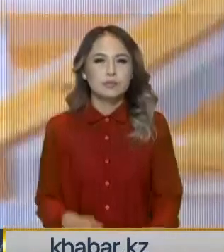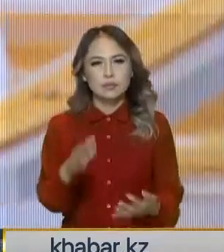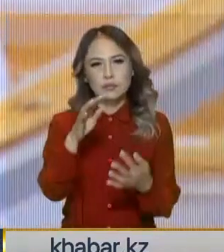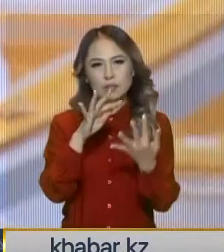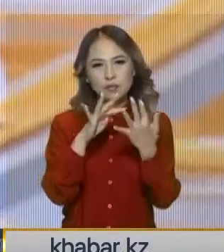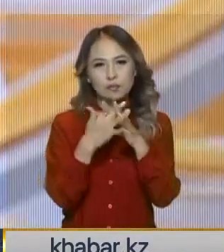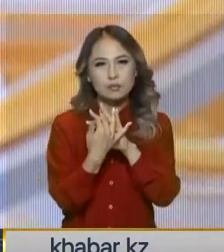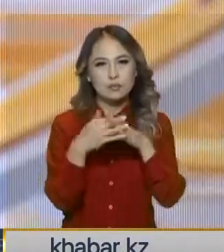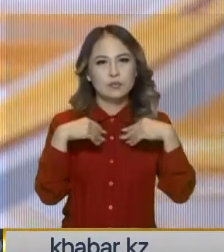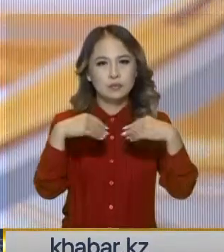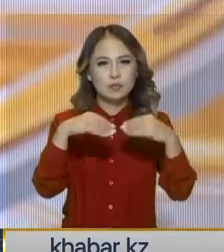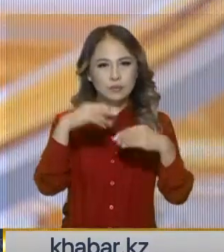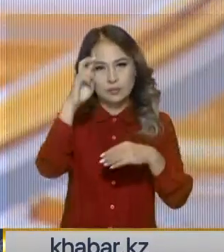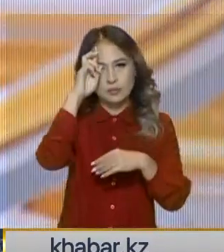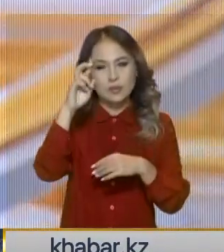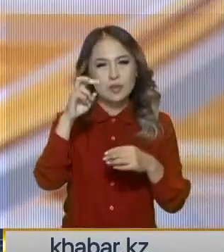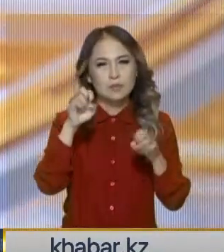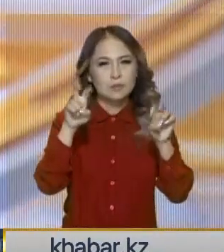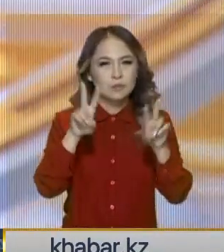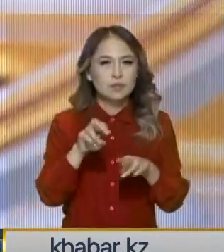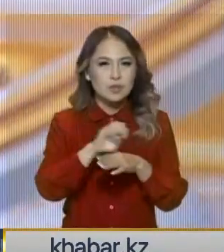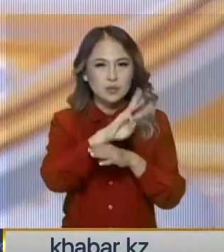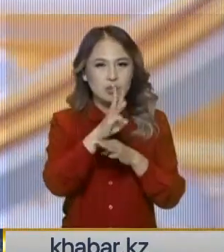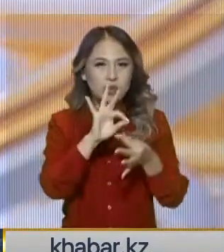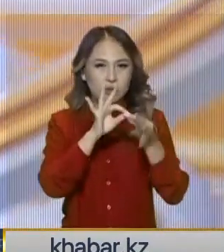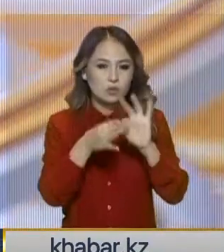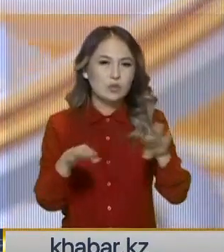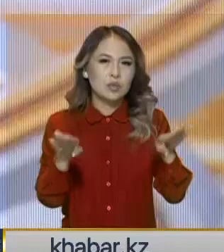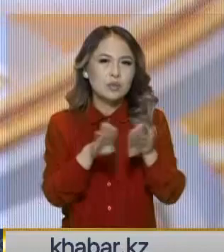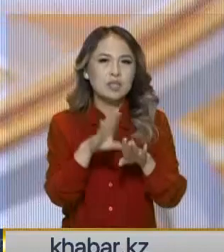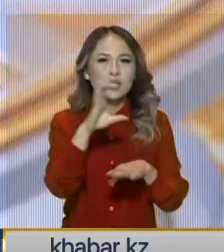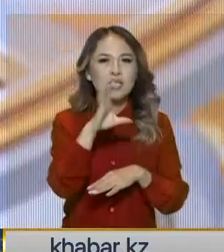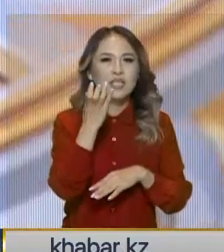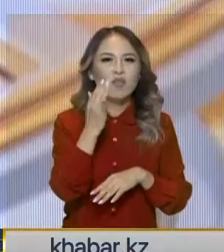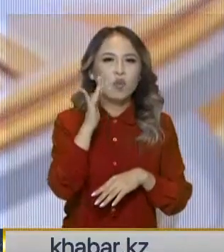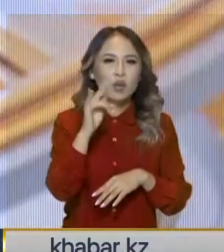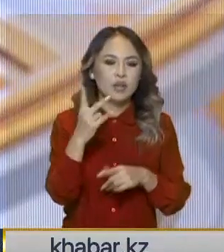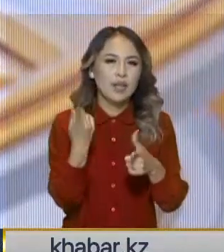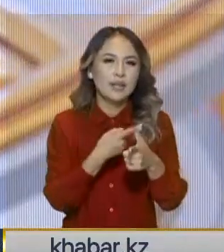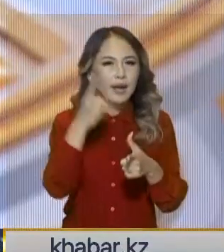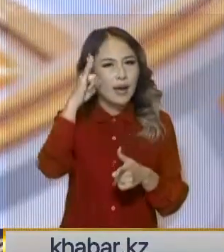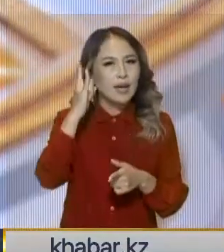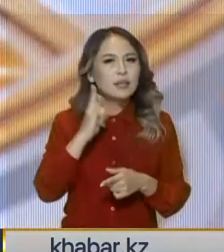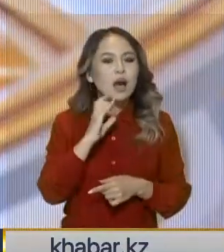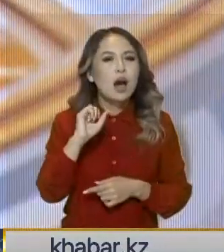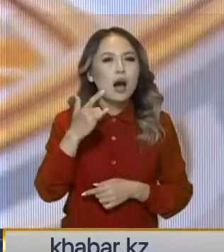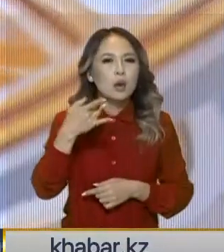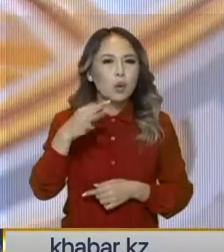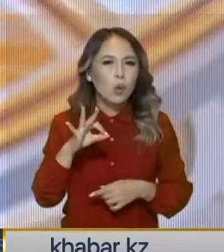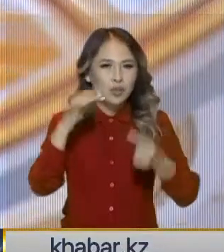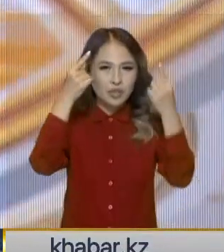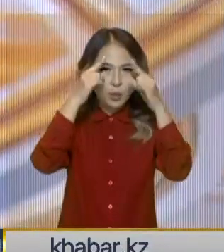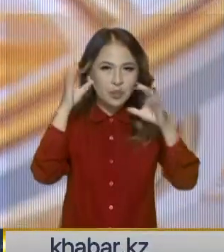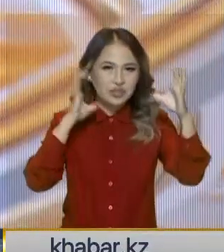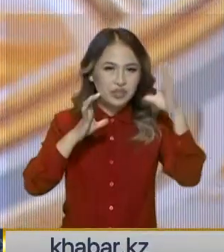мемлекет аушыруашылығын білікті мамандармен қамту мәселесі өзекті. Осы ретте Сәкен Сейфуллин атындағы Қазақ агротехникалық